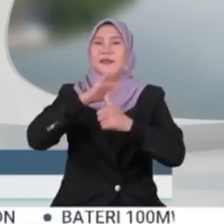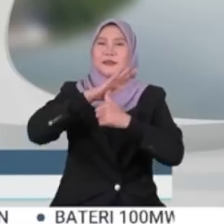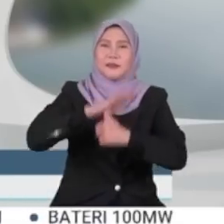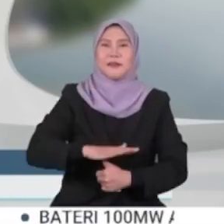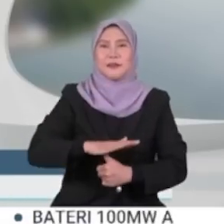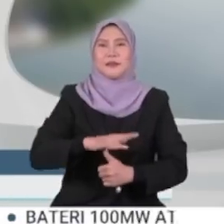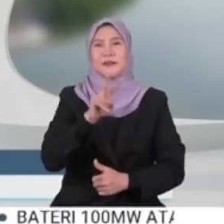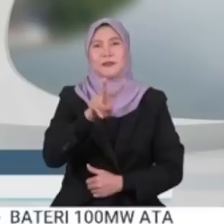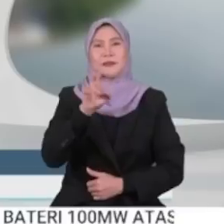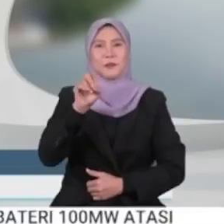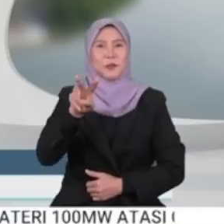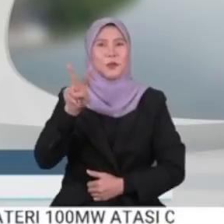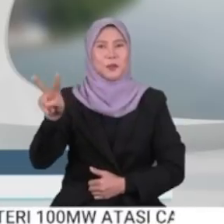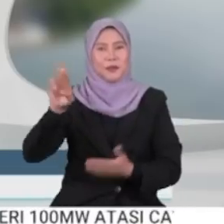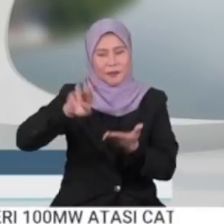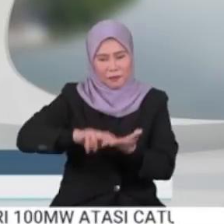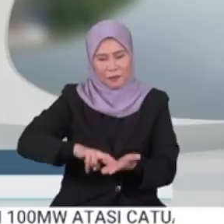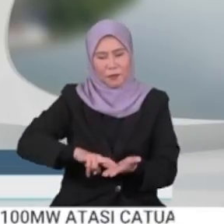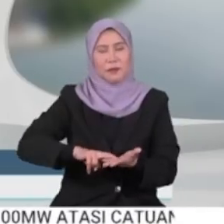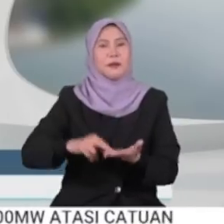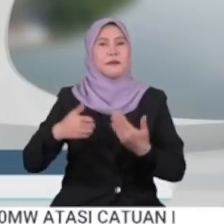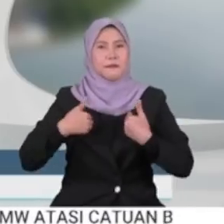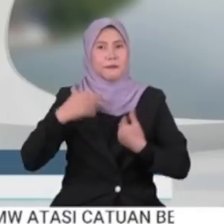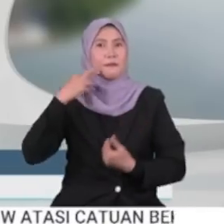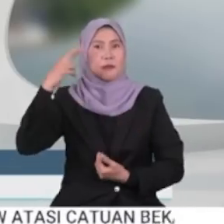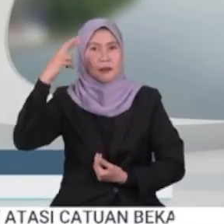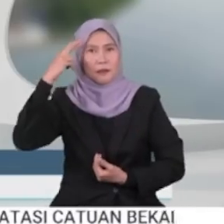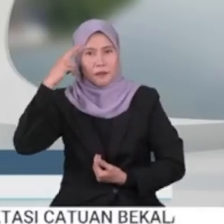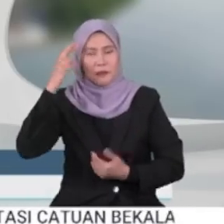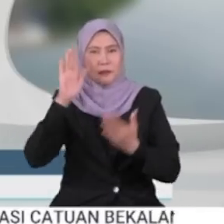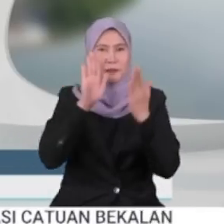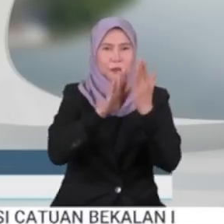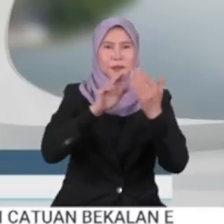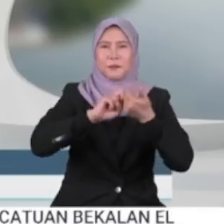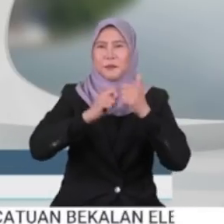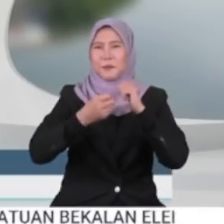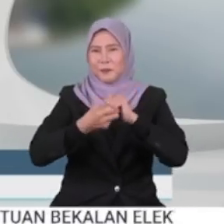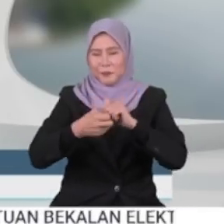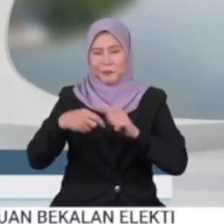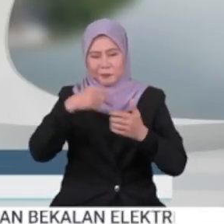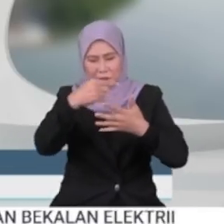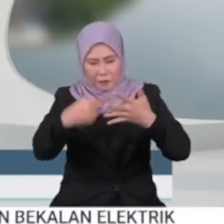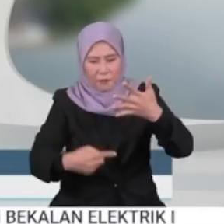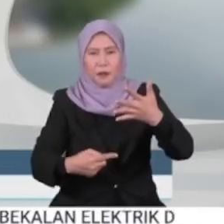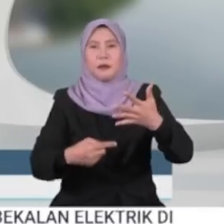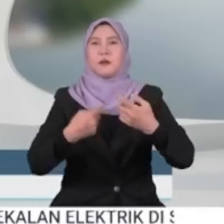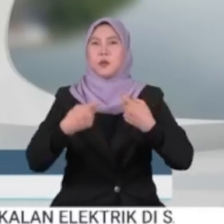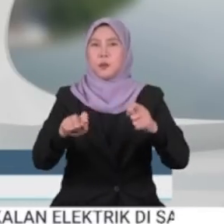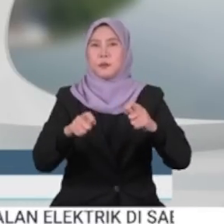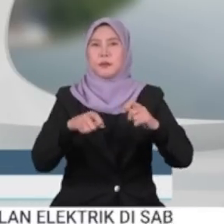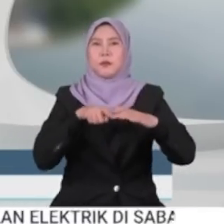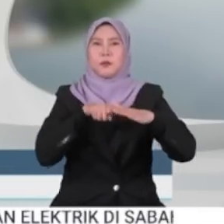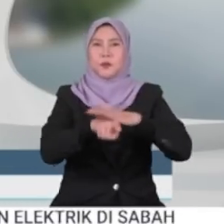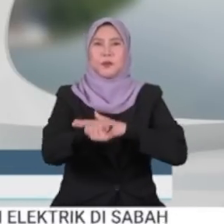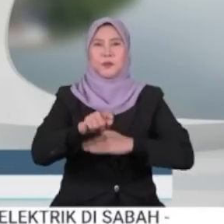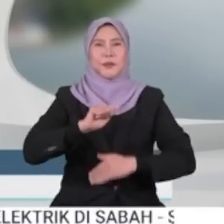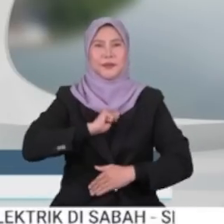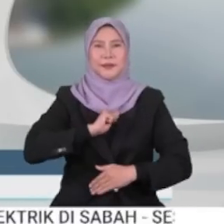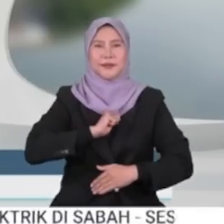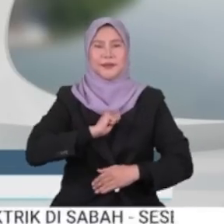pada 2022 pula, turut direkodkan terdapat remaja yang menghadapi masalah ini melakukan cubaan bunuh diri.